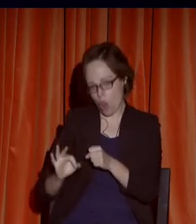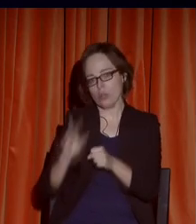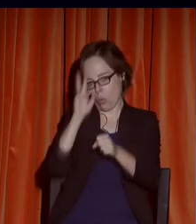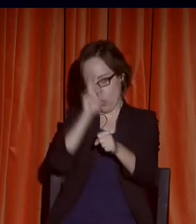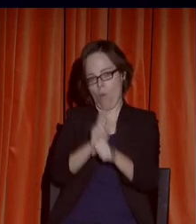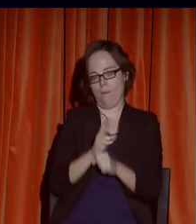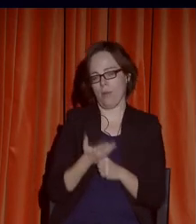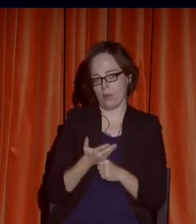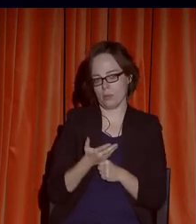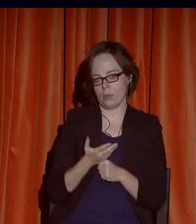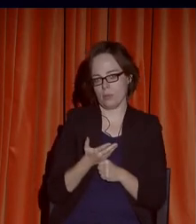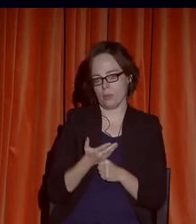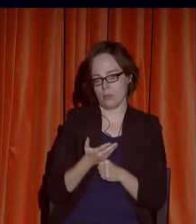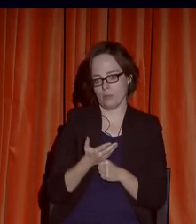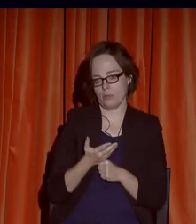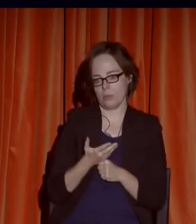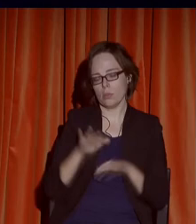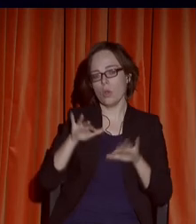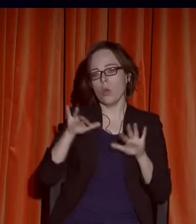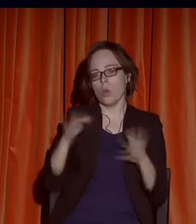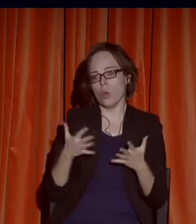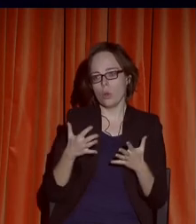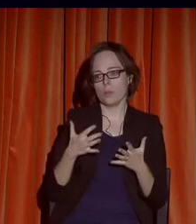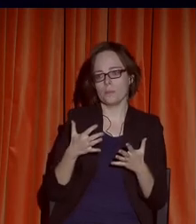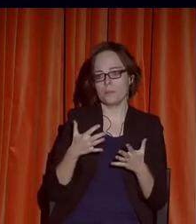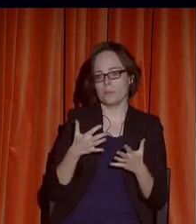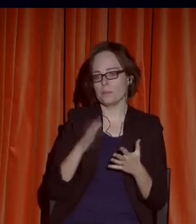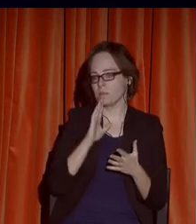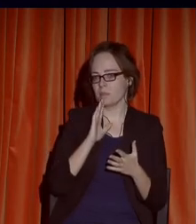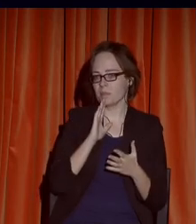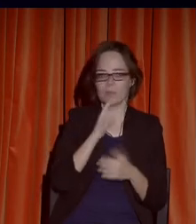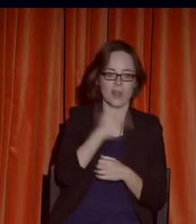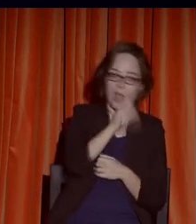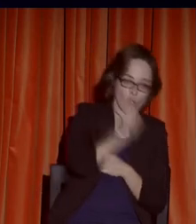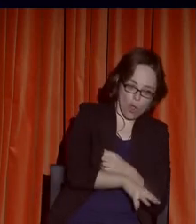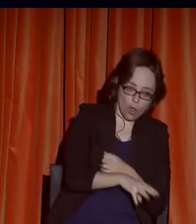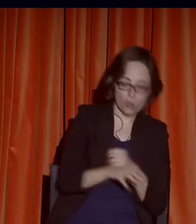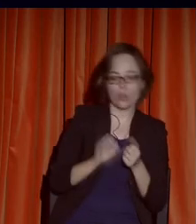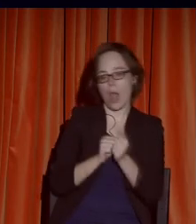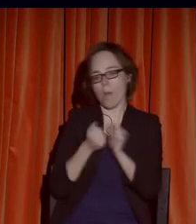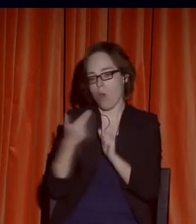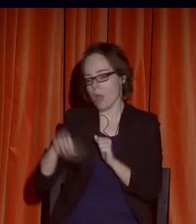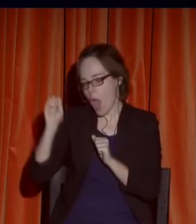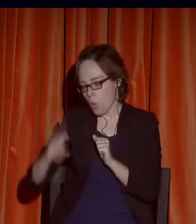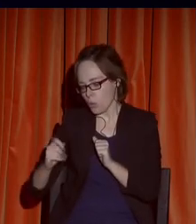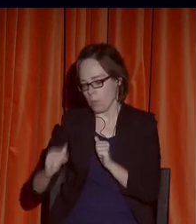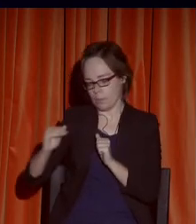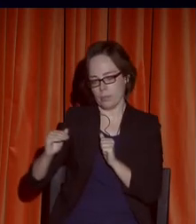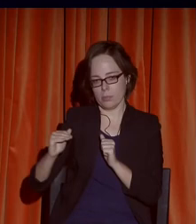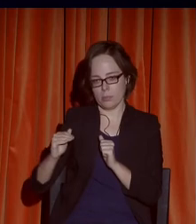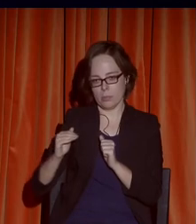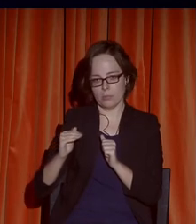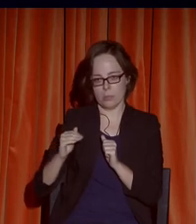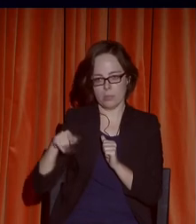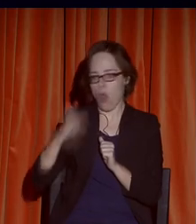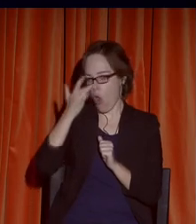34% to nas plasuje odpowiednio na najniższym i na drugim zaraz za Federacją Rosyjską miejscu